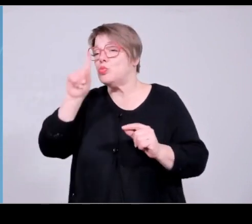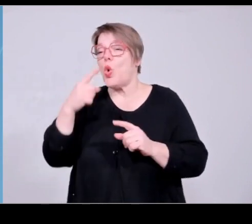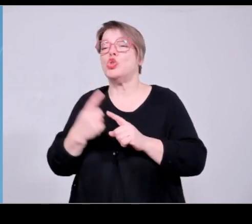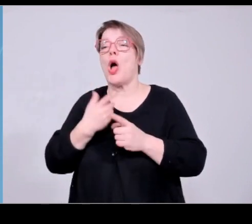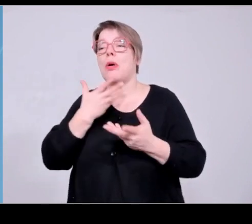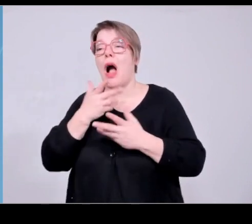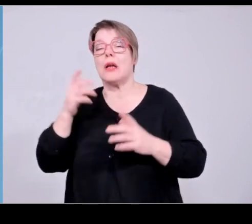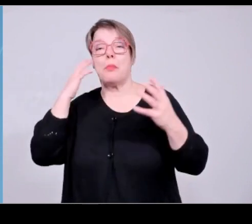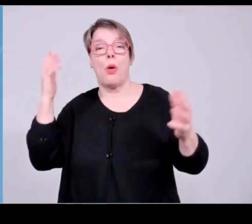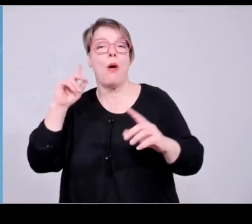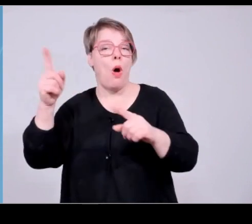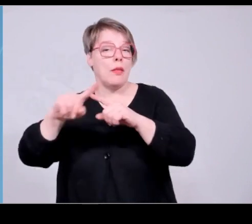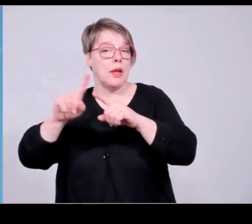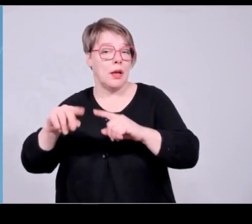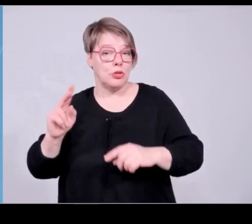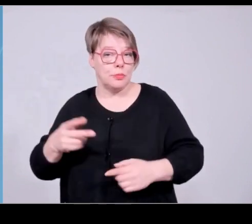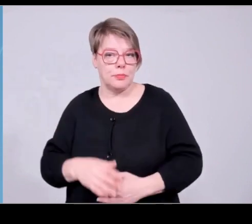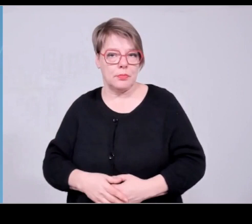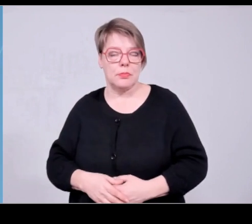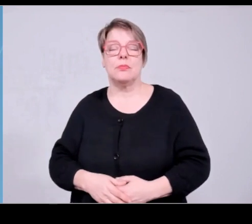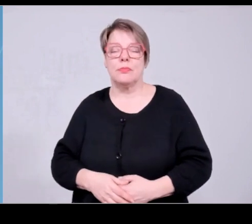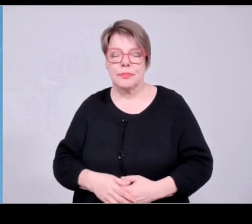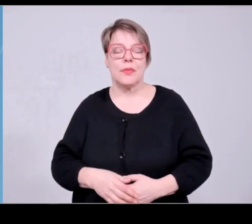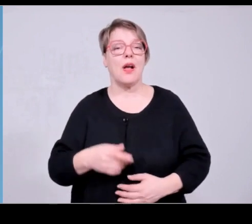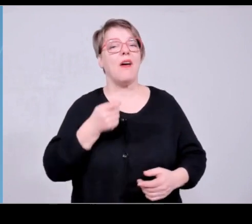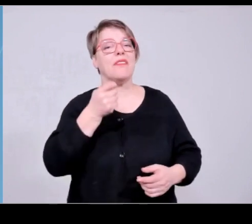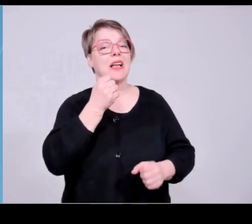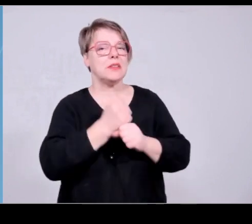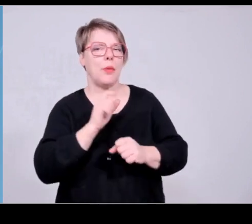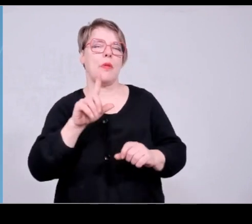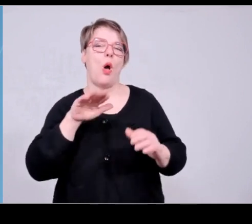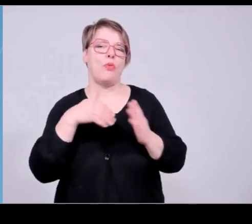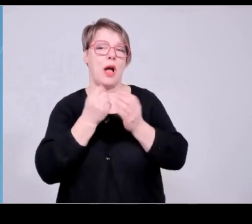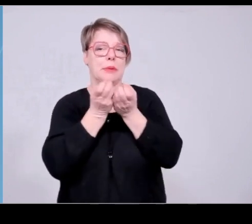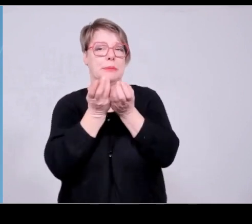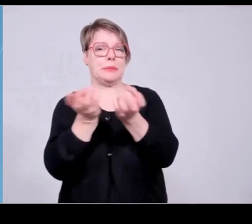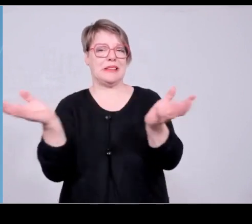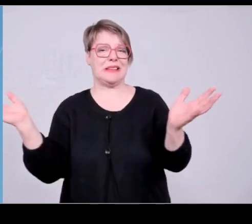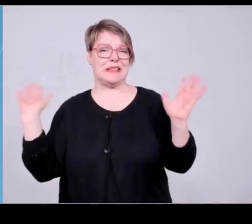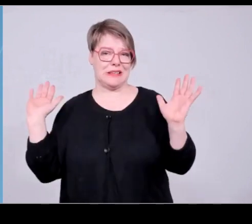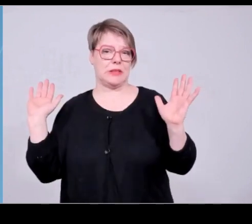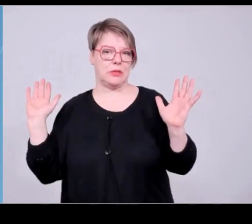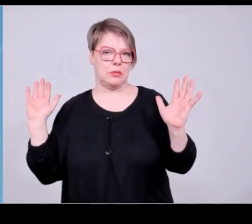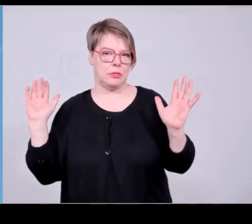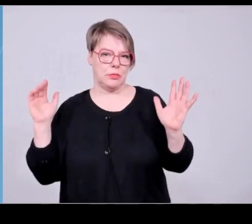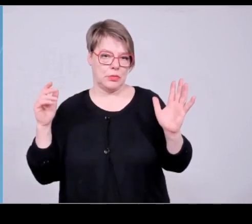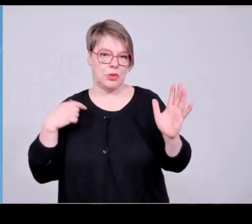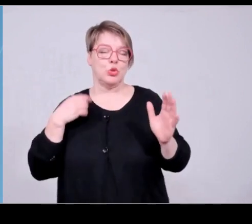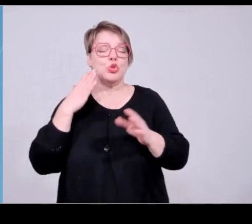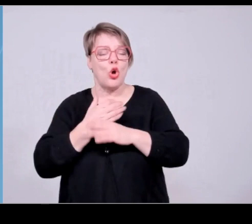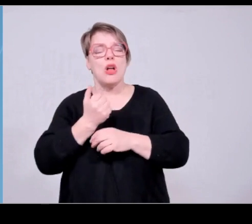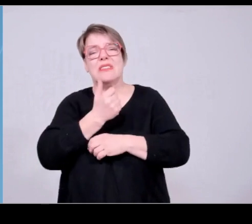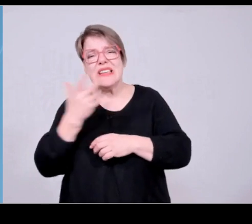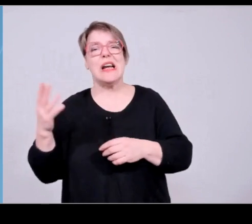gearbeitet. Und es ist ja so, dass für einen Steuerpflichtigen letzten Endes erst dann interessant wird, wenn dann einmal die Gemeinde den